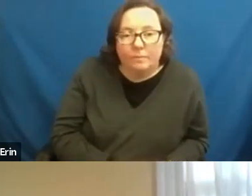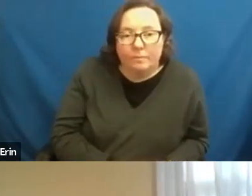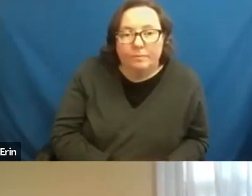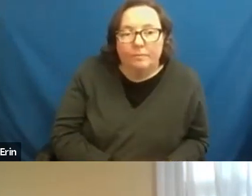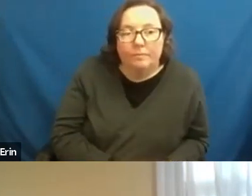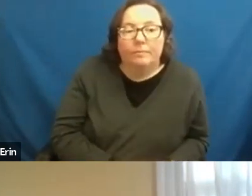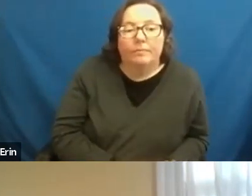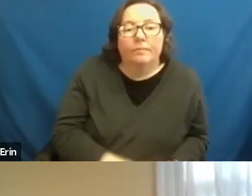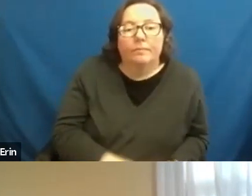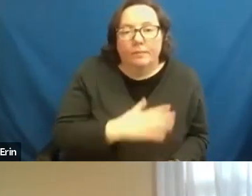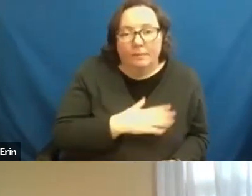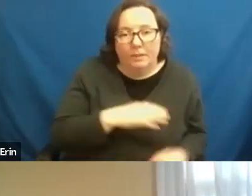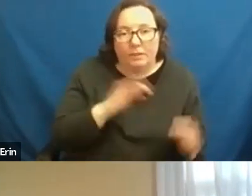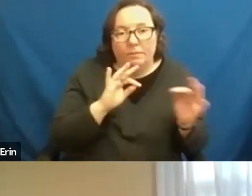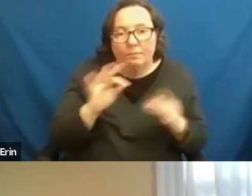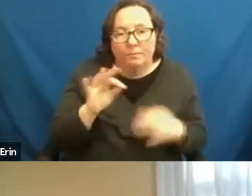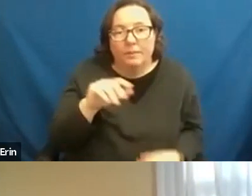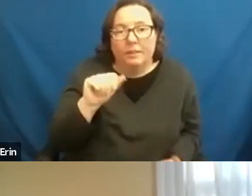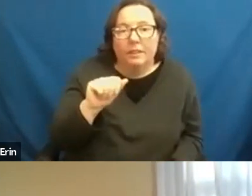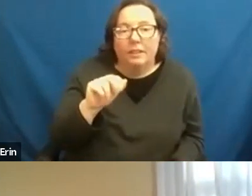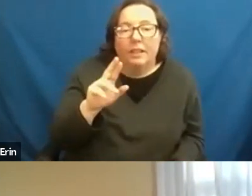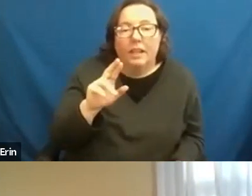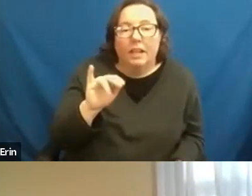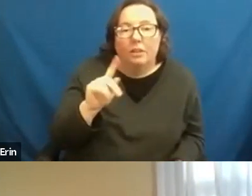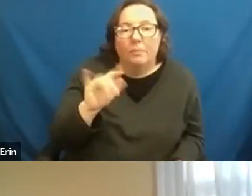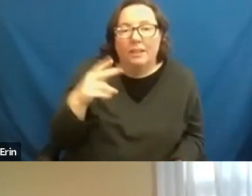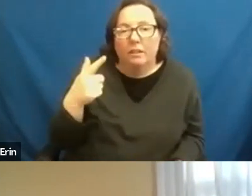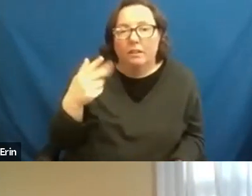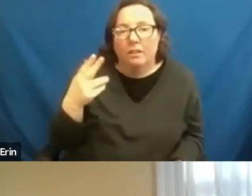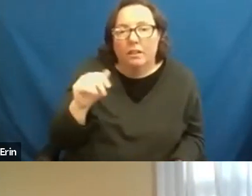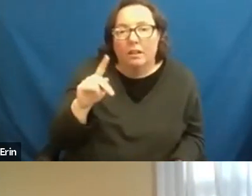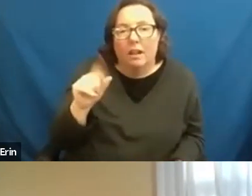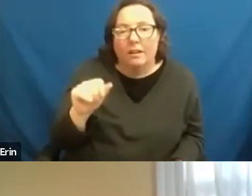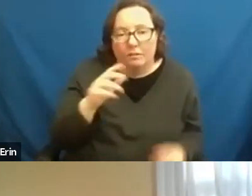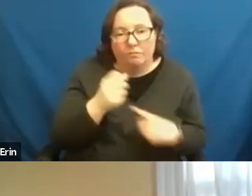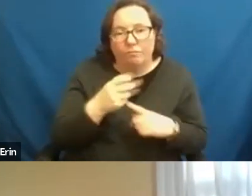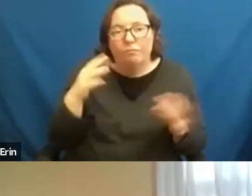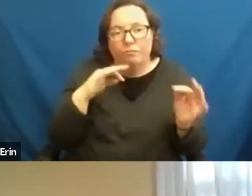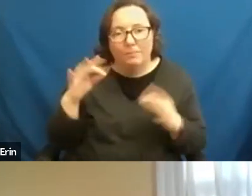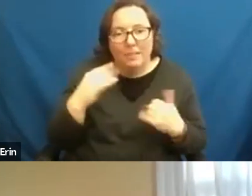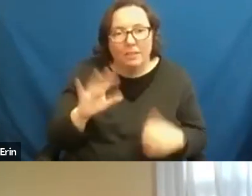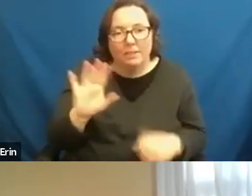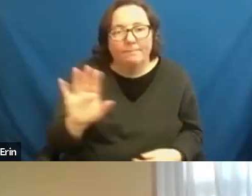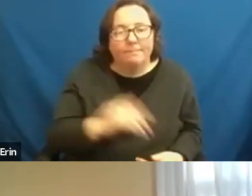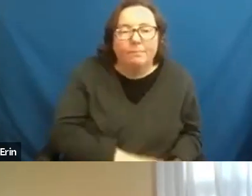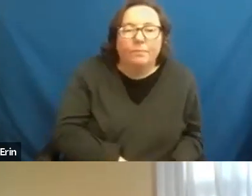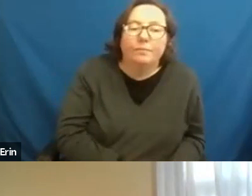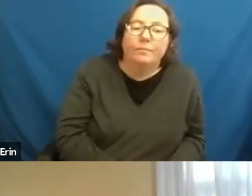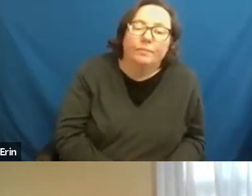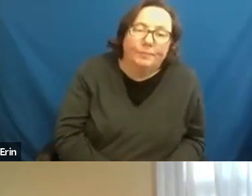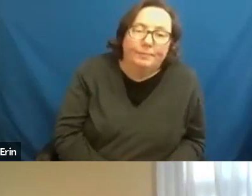the instructions in Arabic. Hi, this is Gada Siddiq, the Arabic interpreter. مرحبا بكم.